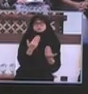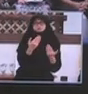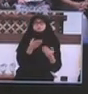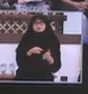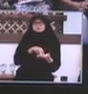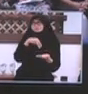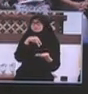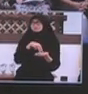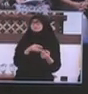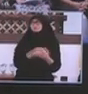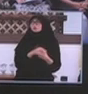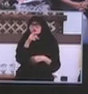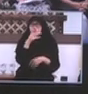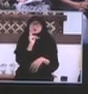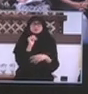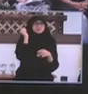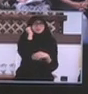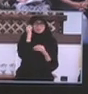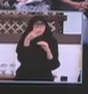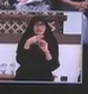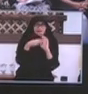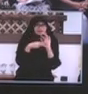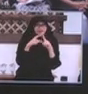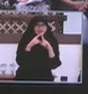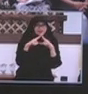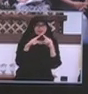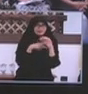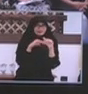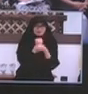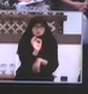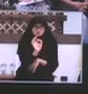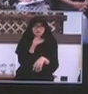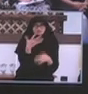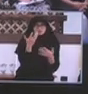Kita Bu Endang ini. Bu Endang apa Bu Tutik ya?